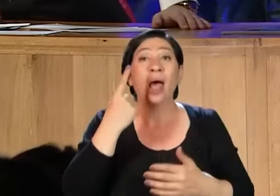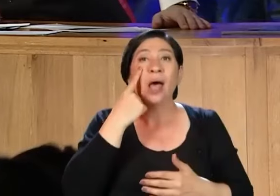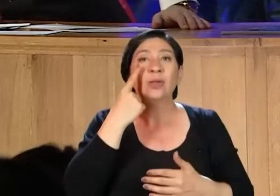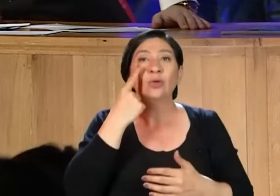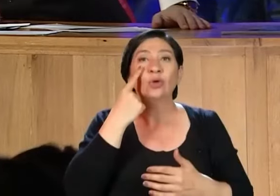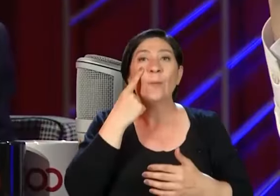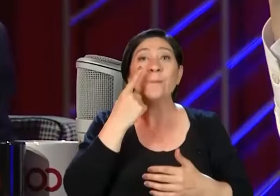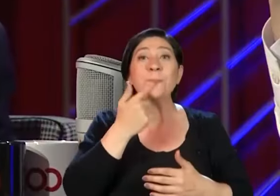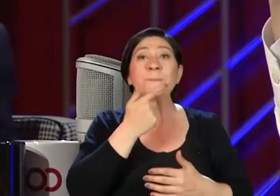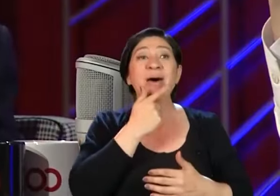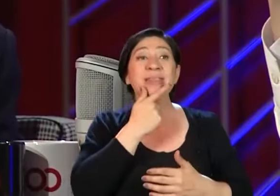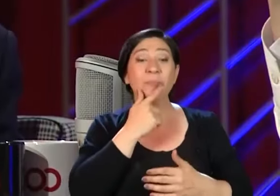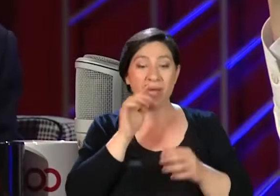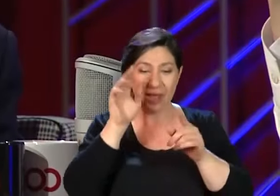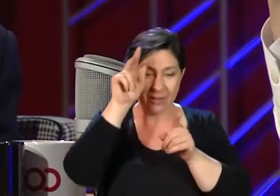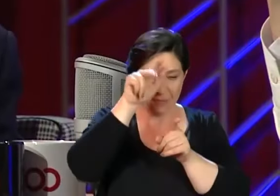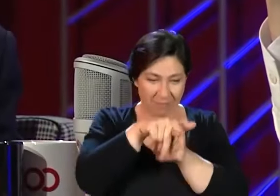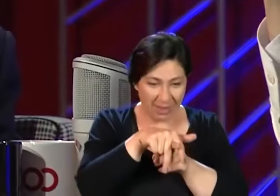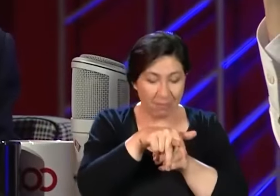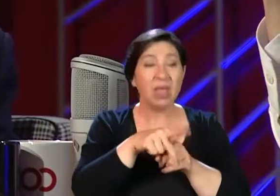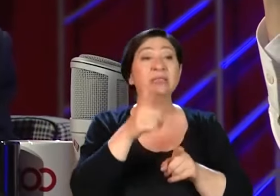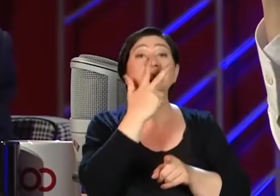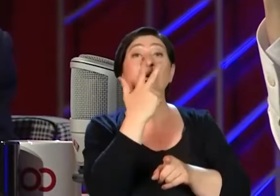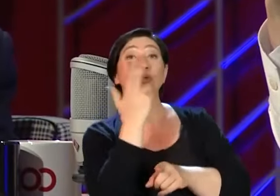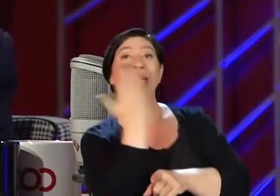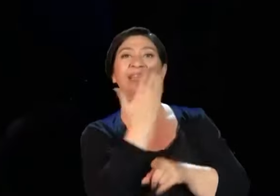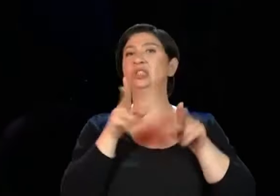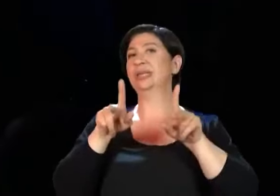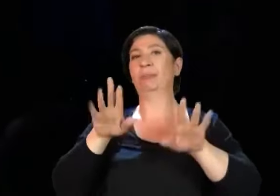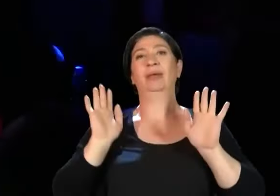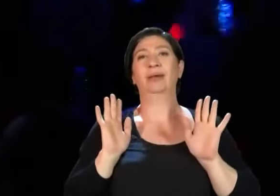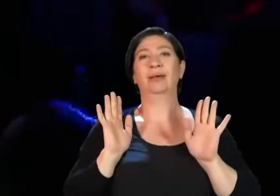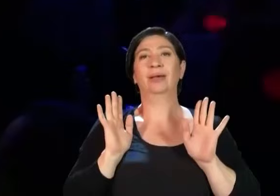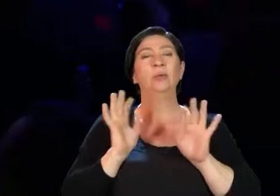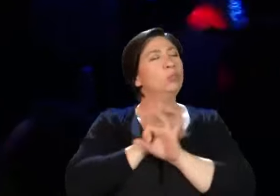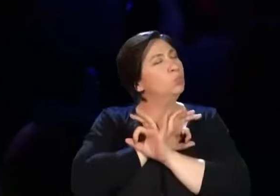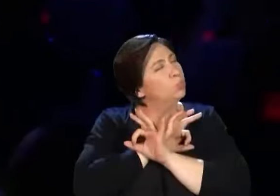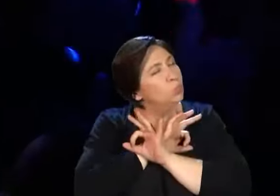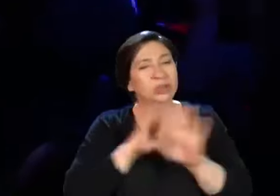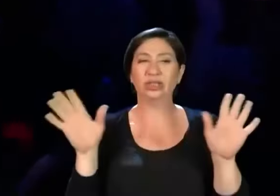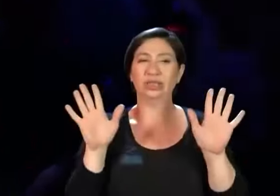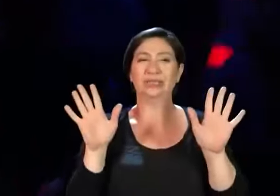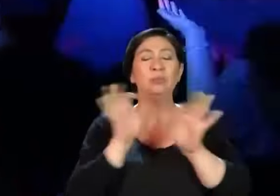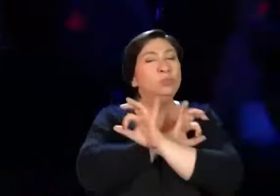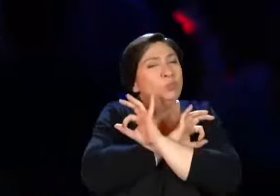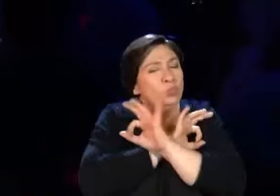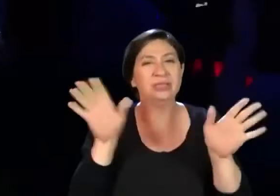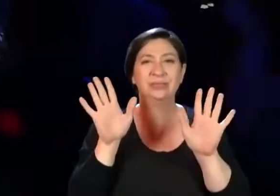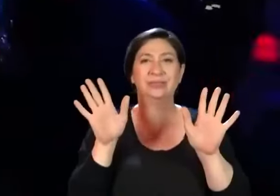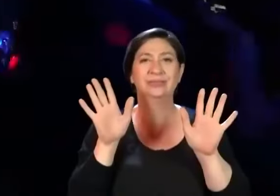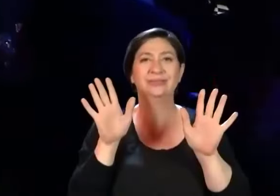Atatürk'ün bandırmaya binip Samsun'a gidişi gibi. Hmm. Müthiş bir şey yani. Müthiş bir şey. Yani